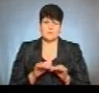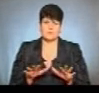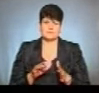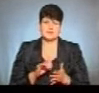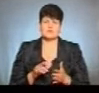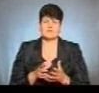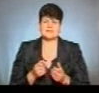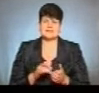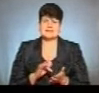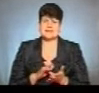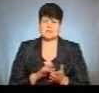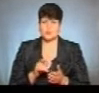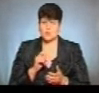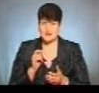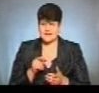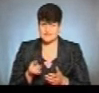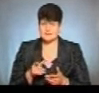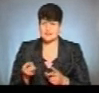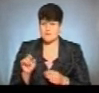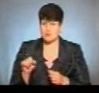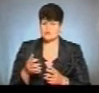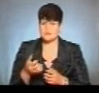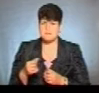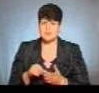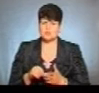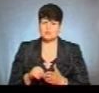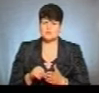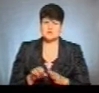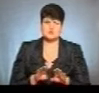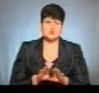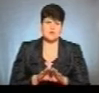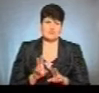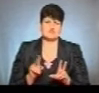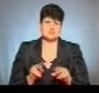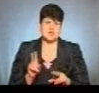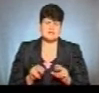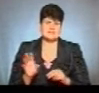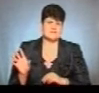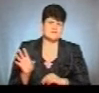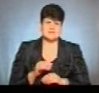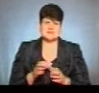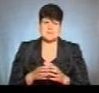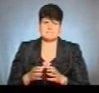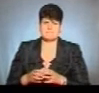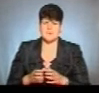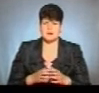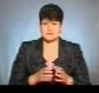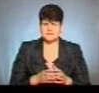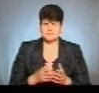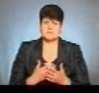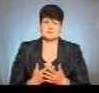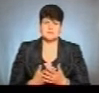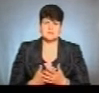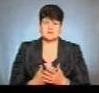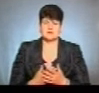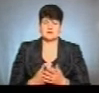центр України, там можуть приймати участь з однаковими шансами усі партії. Як, скажімо,